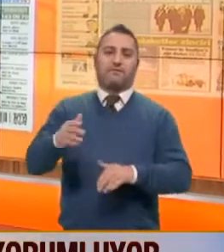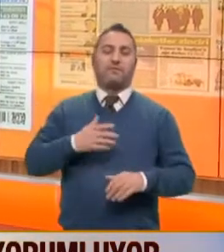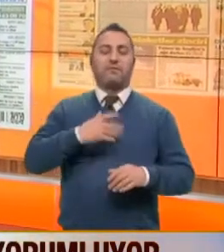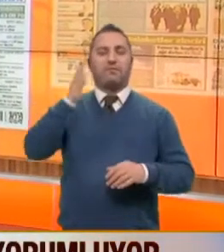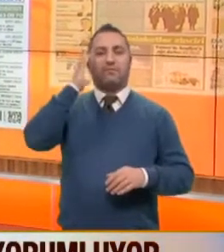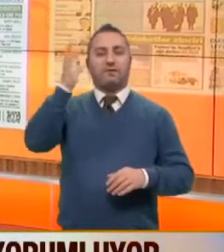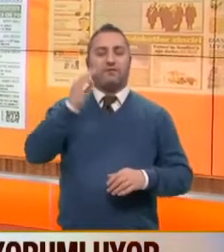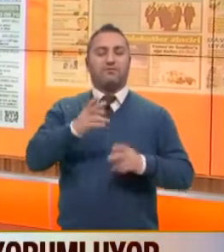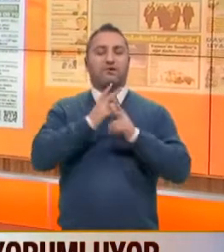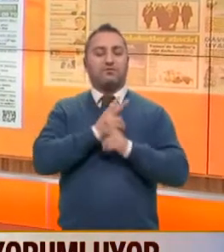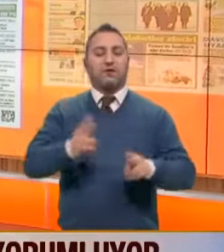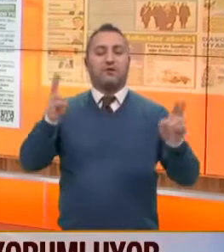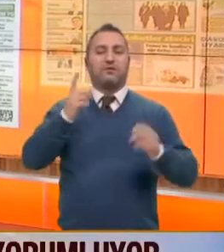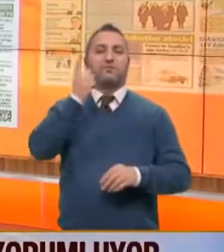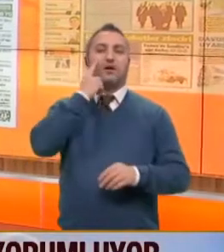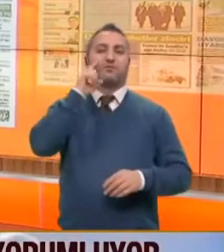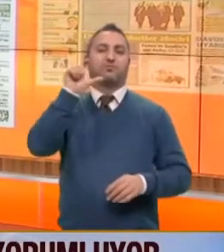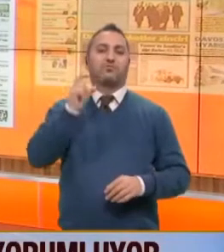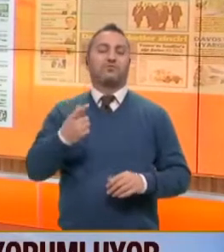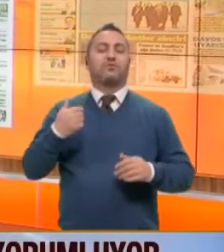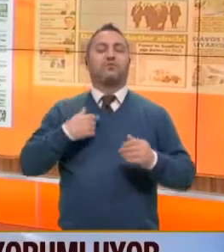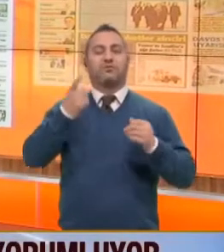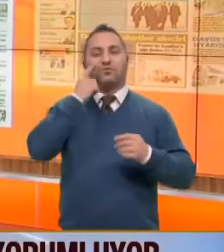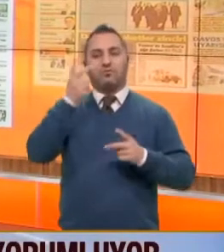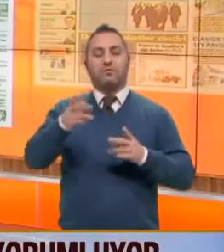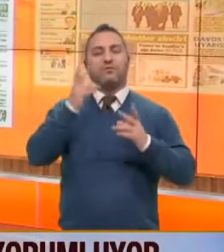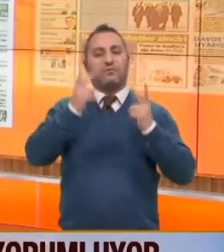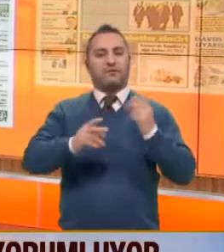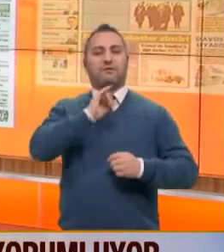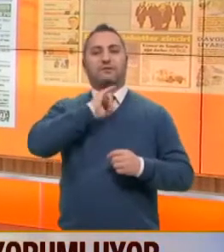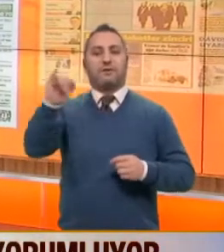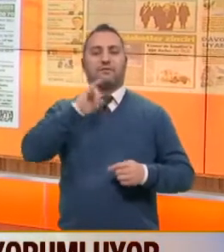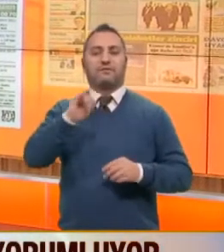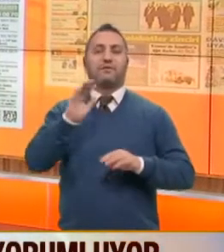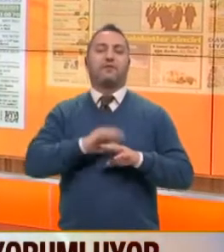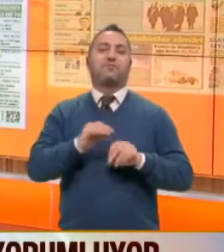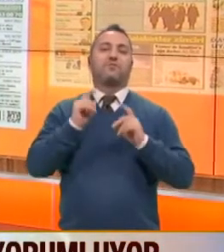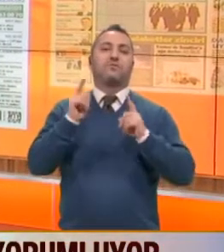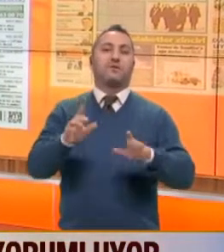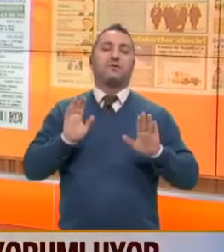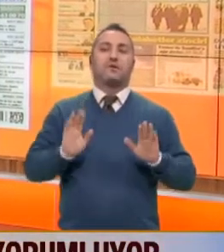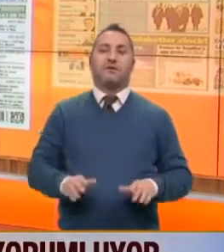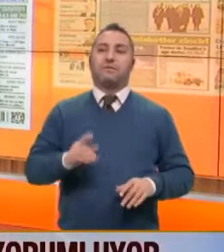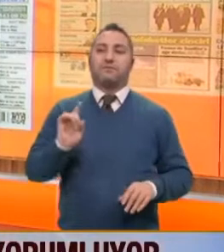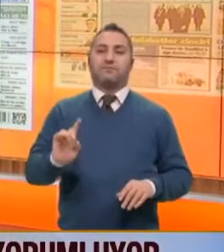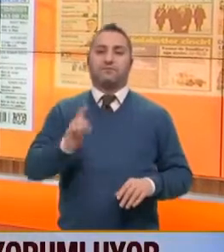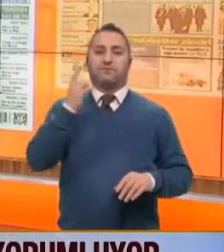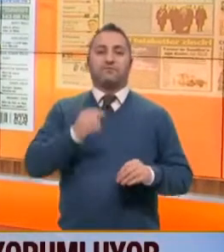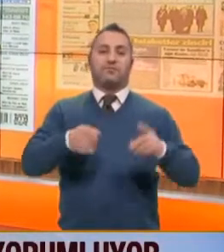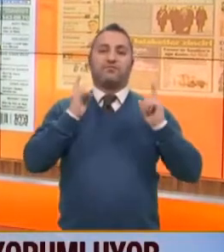layık eğitim konusunda, Atatürkçülük konusunda da hükümeti yeri geliyor. Sert bir şekilde eleştiriyorlar. Şimdi bakın çok ilginç bir döneme